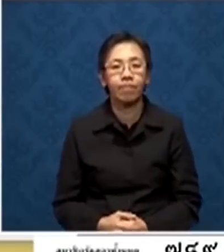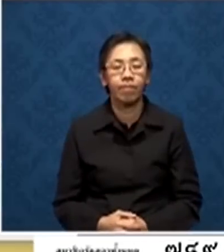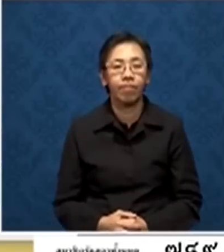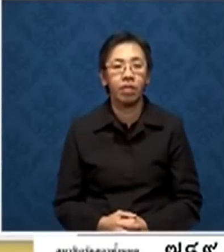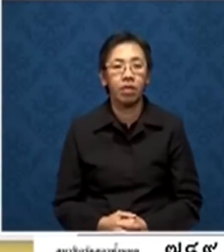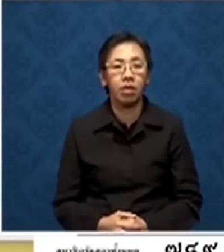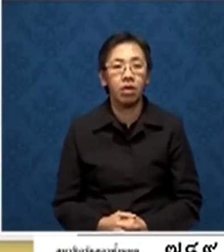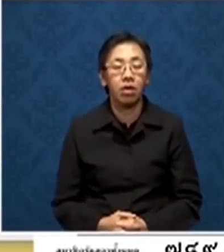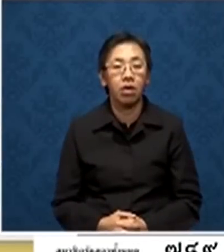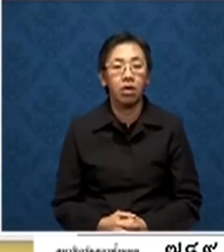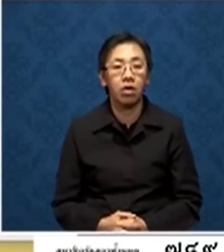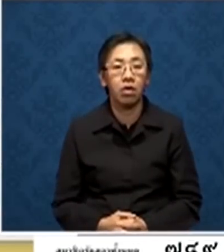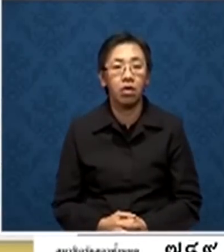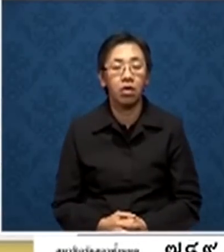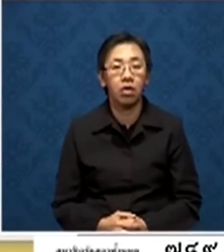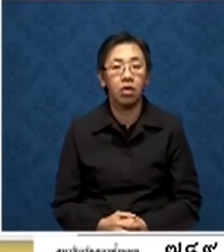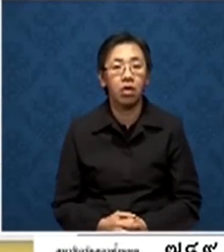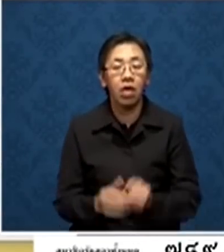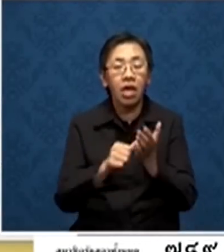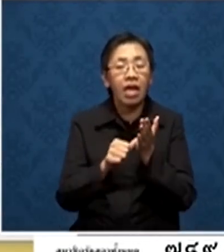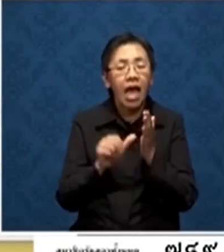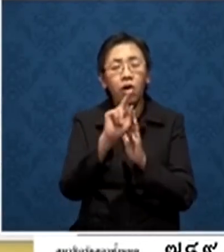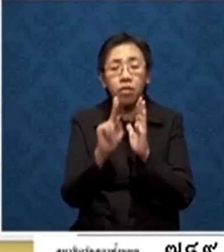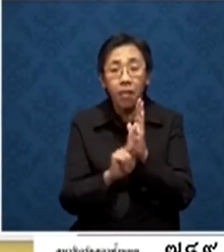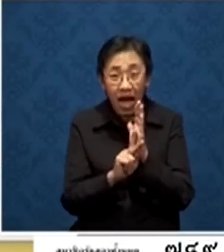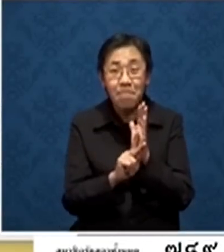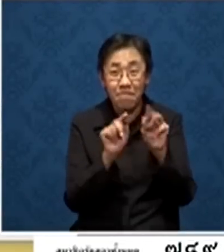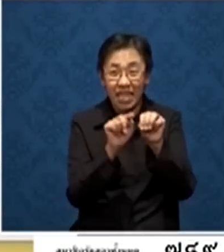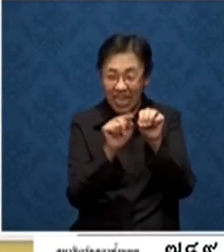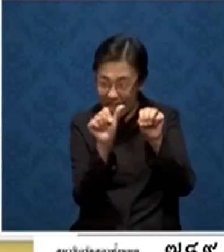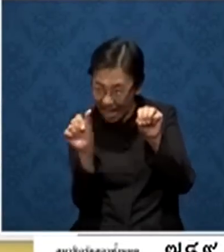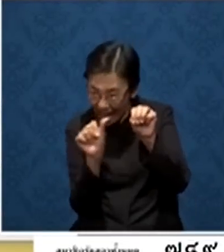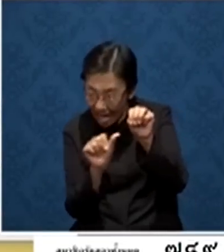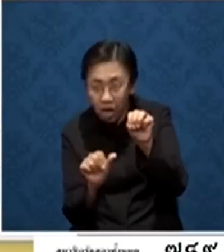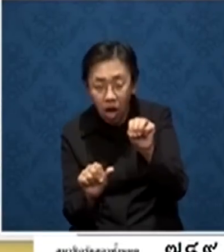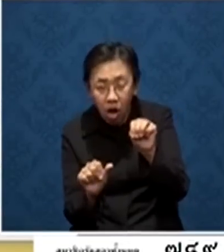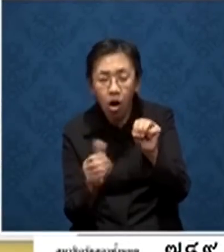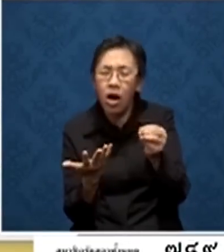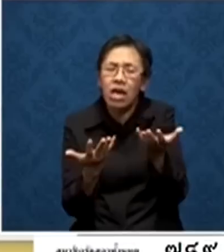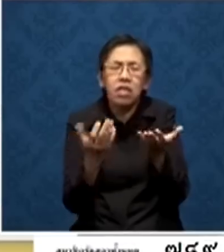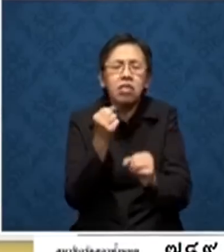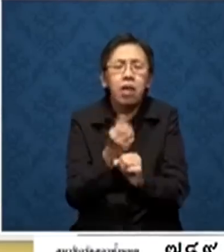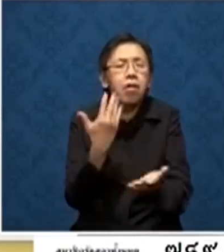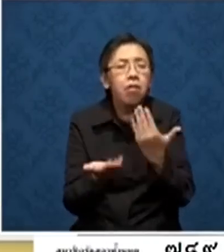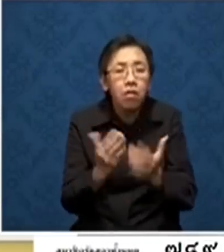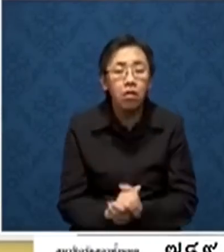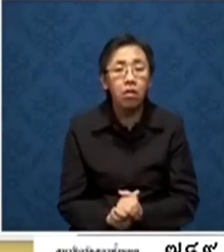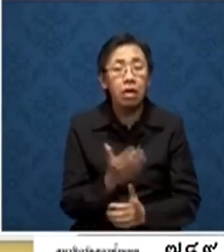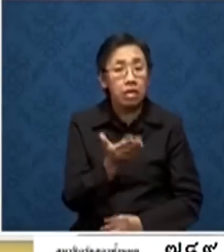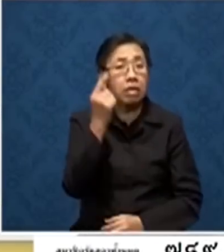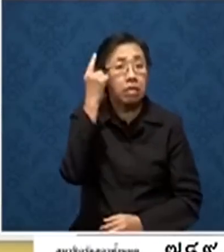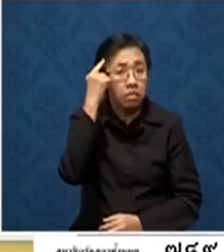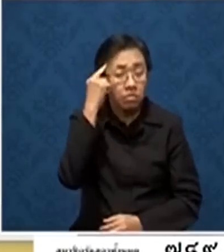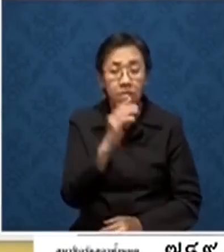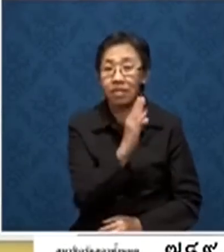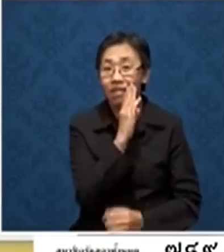ท่านจะแก้ทั้งมาตราหรือจะทำอะไรก็ตามแต่สิ่งที่สำคัญอย่างหนึ่งท่านคิดไหมครับว่าถ้าท่านแก้